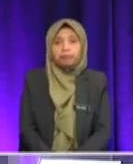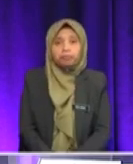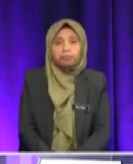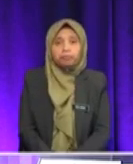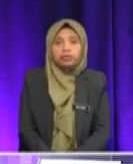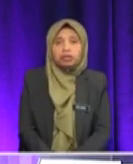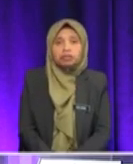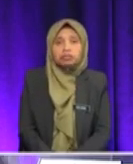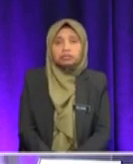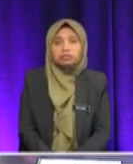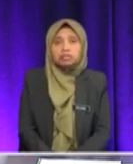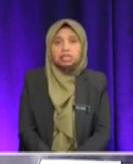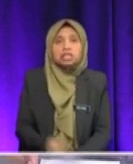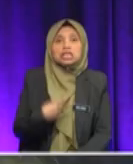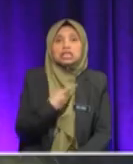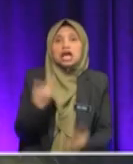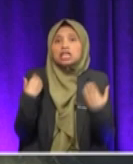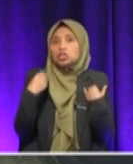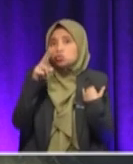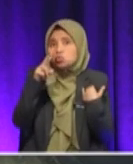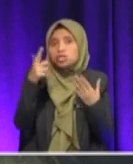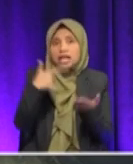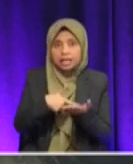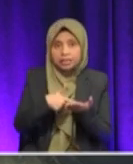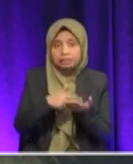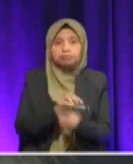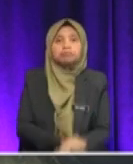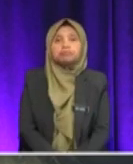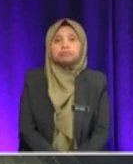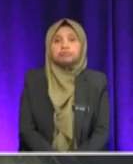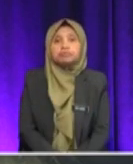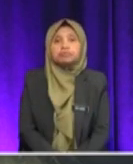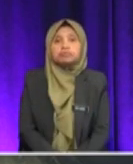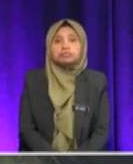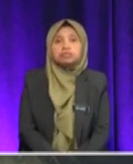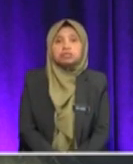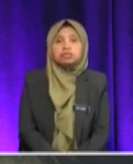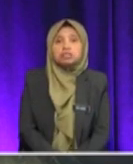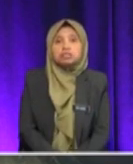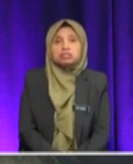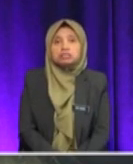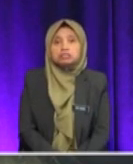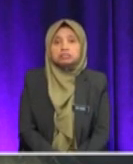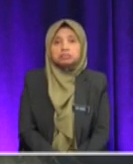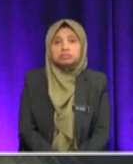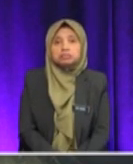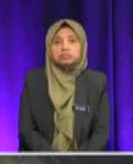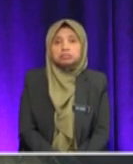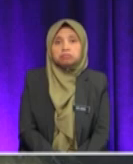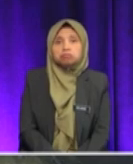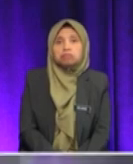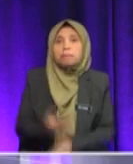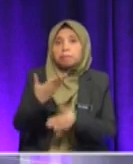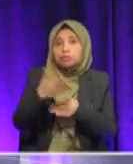pagi2 kita dijuluki habiskan aku kayak gue coba kalau dari mesin-mesin sama Ade